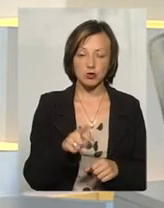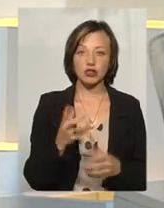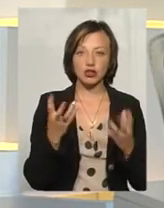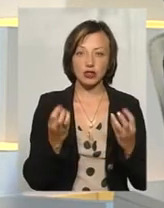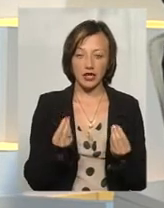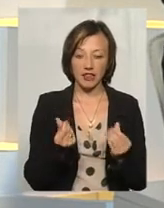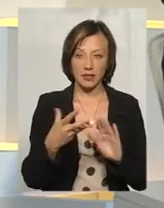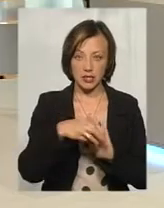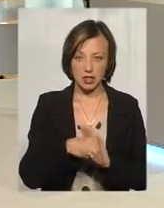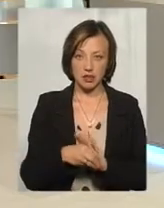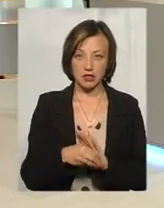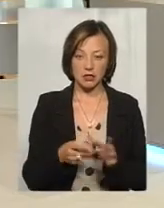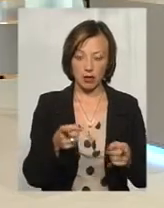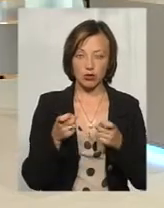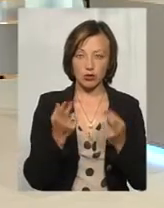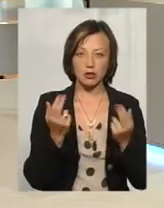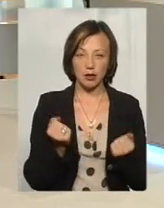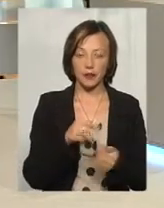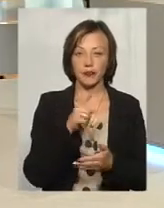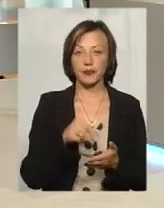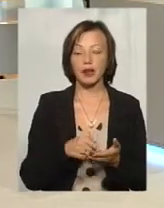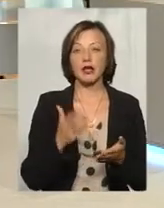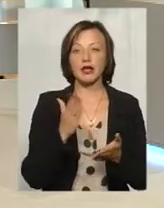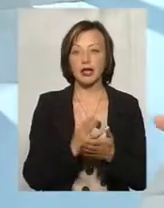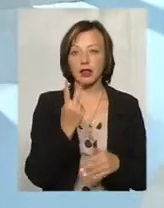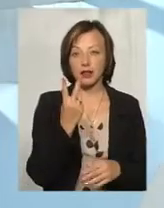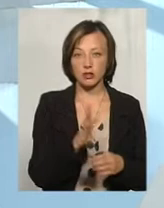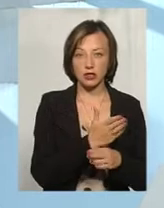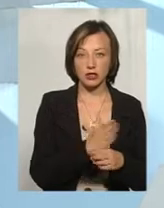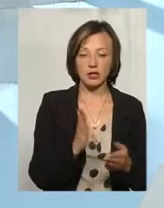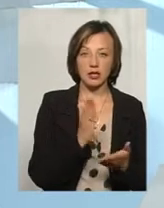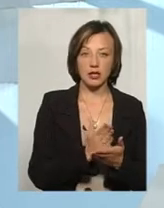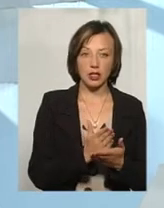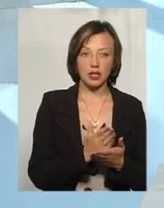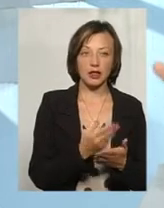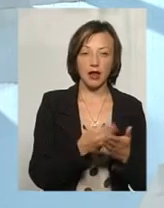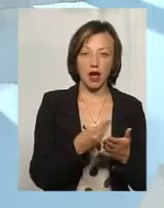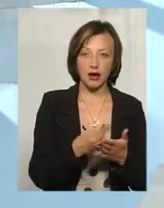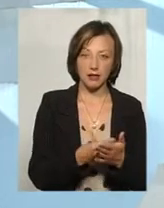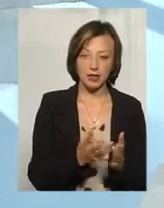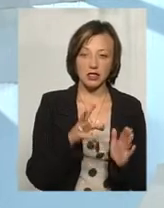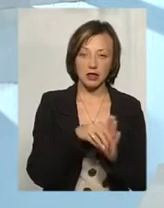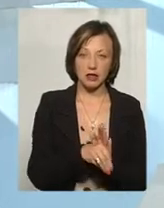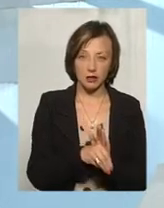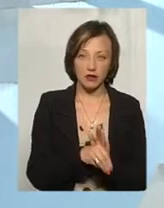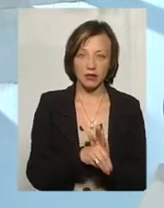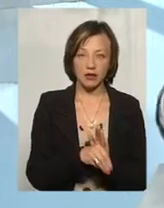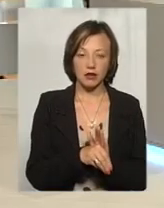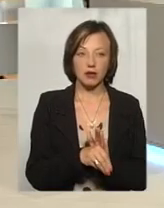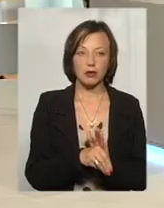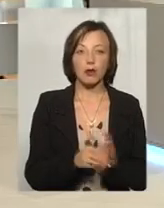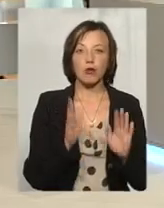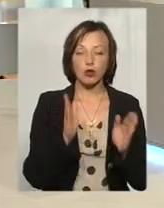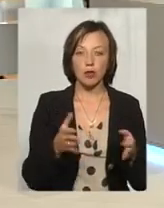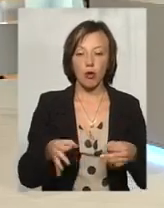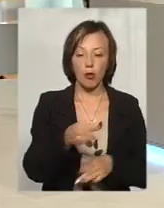й сюди інвестиції прийшли, правильно? Да, тобто є дві частини. Да? Є частина тарифна, яка закладається в тариф, і от яку ми